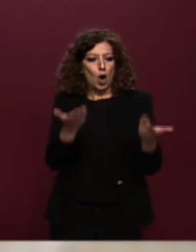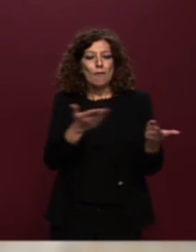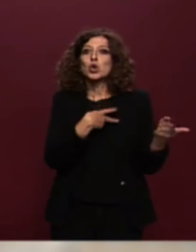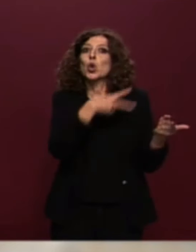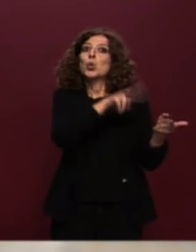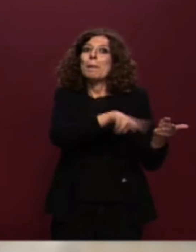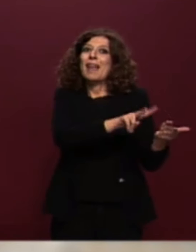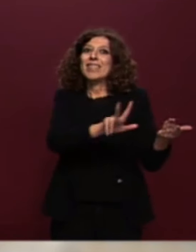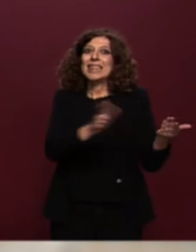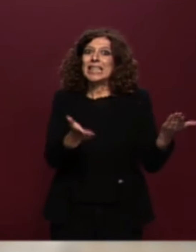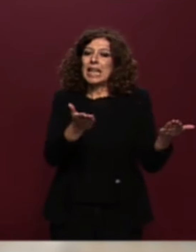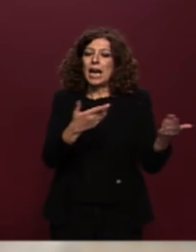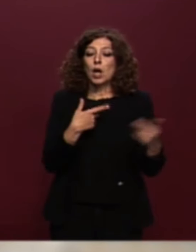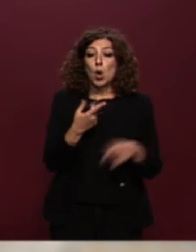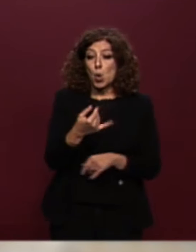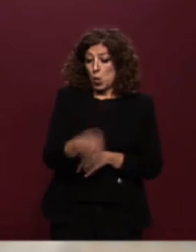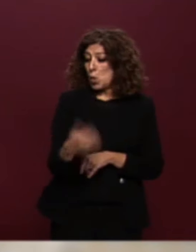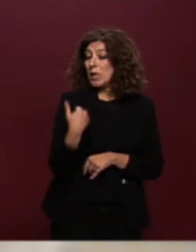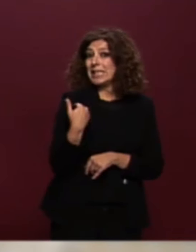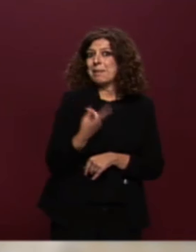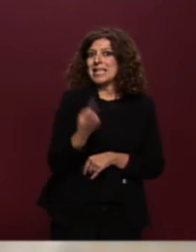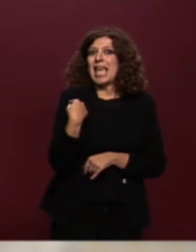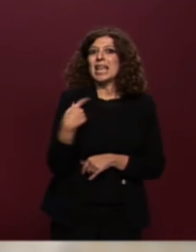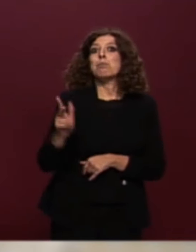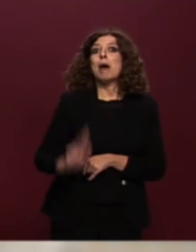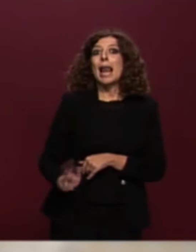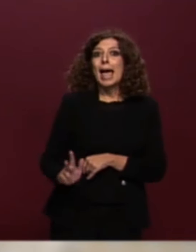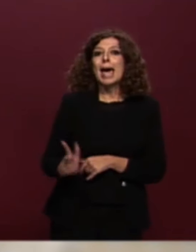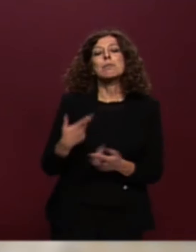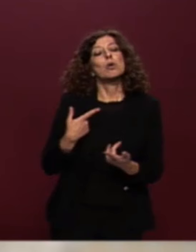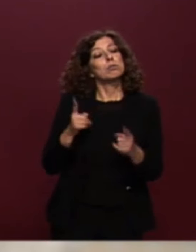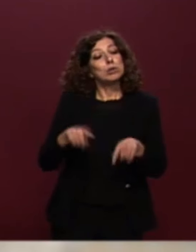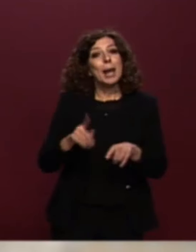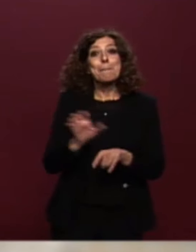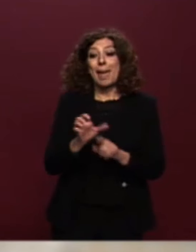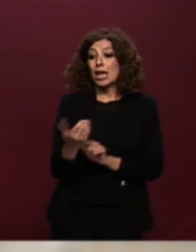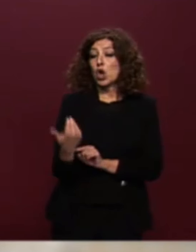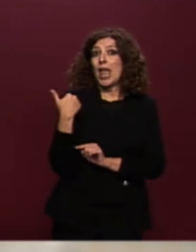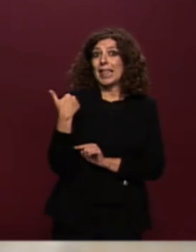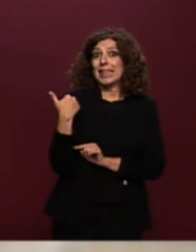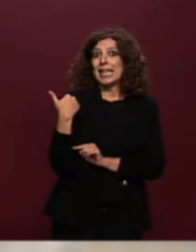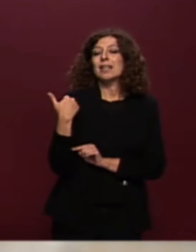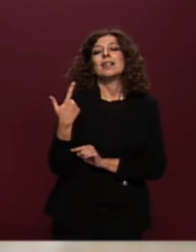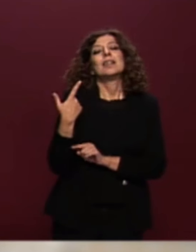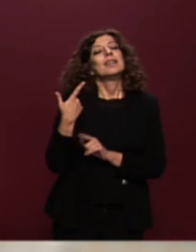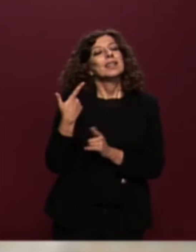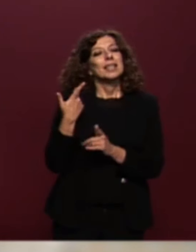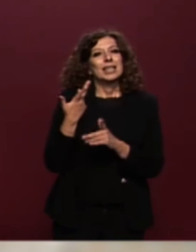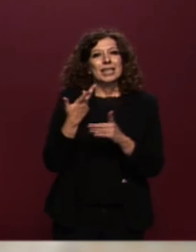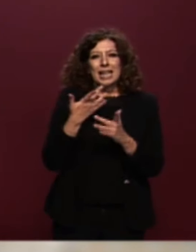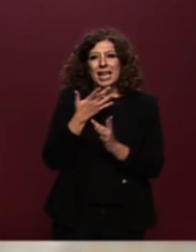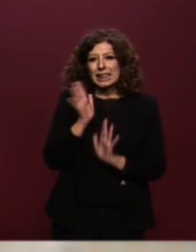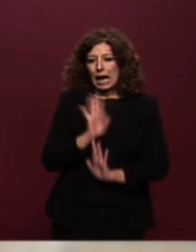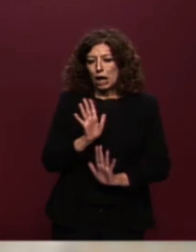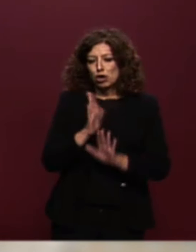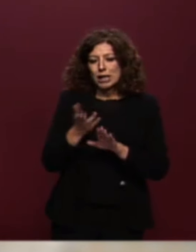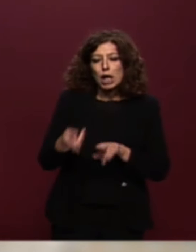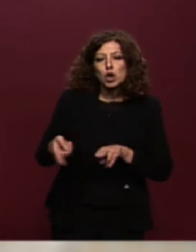L'ultima tragedia ieri a Palermo, ma mercoledì scorso una tragedia doppia. Lorenzo Cubello e Fabio